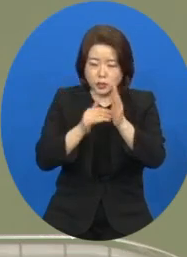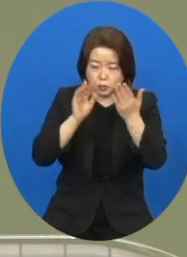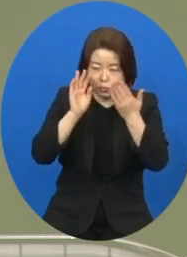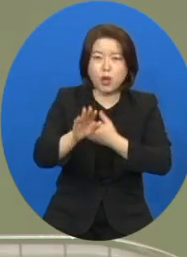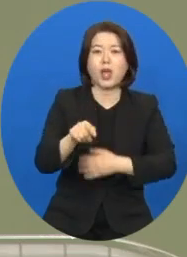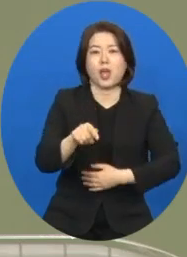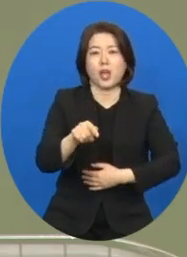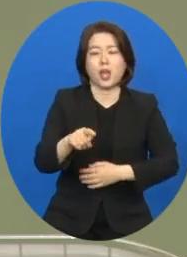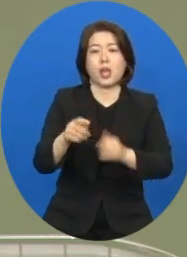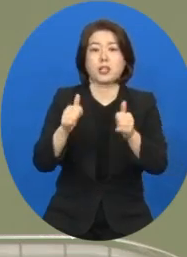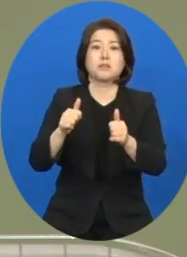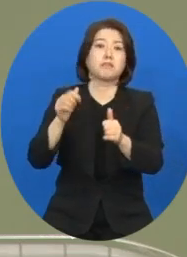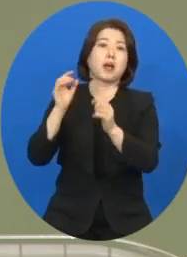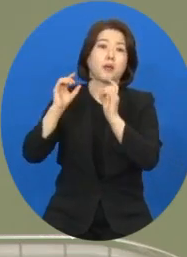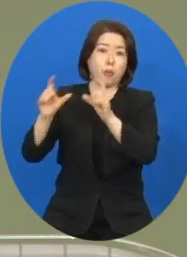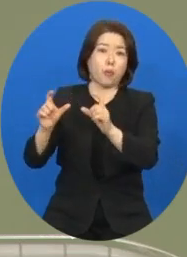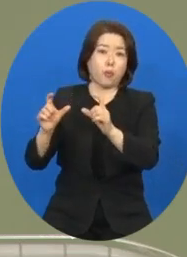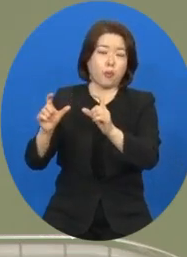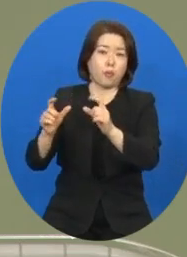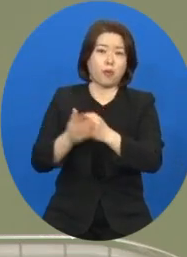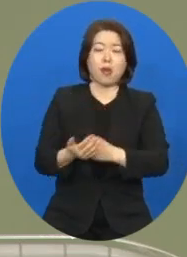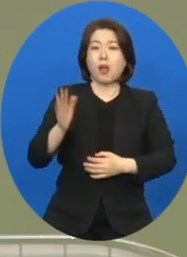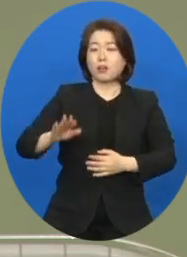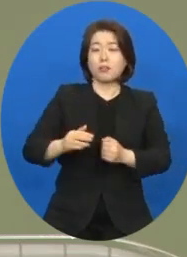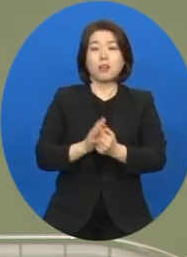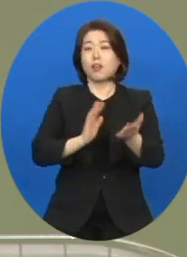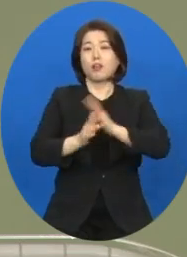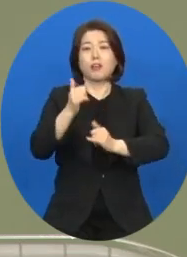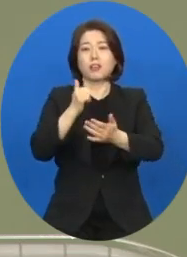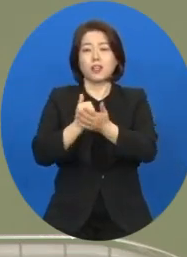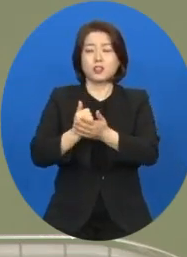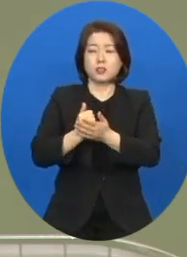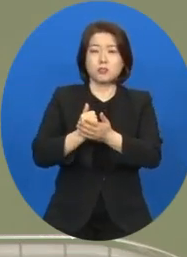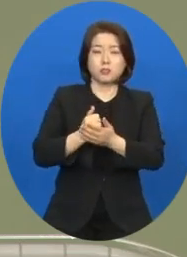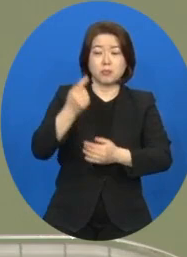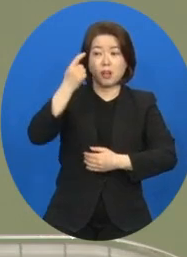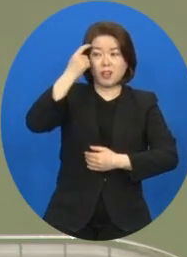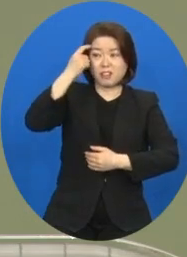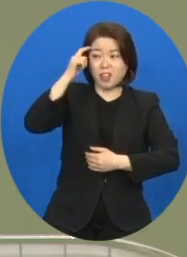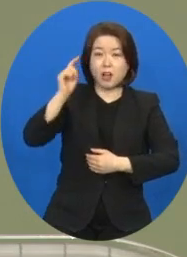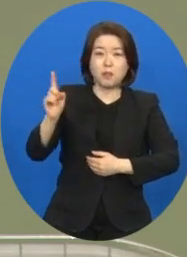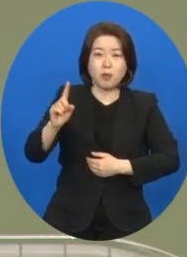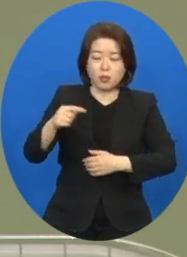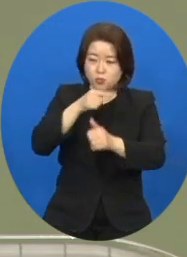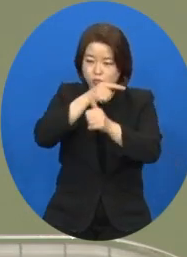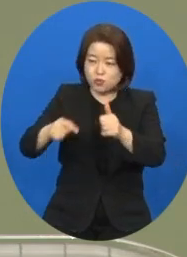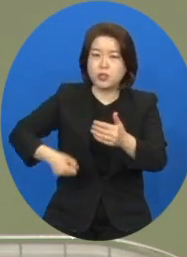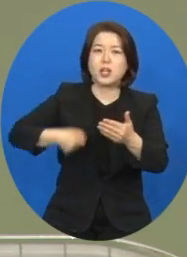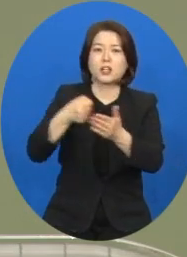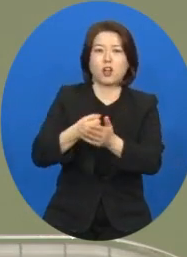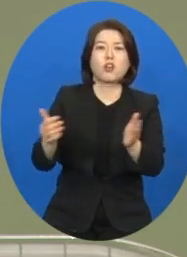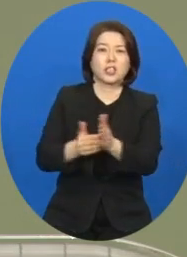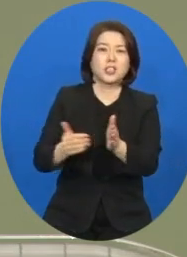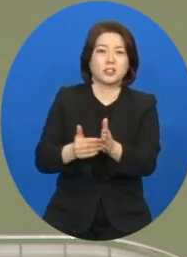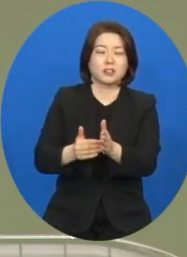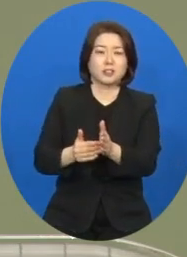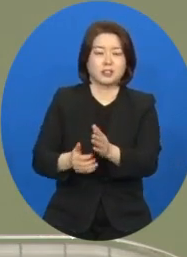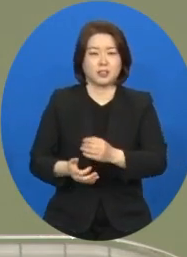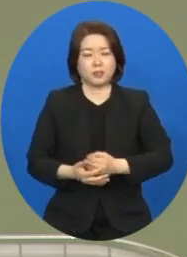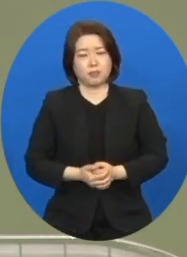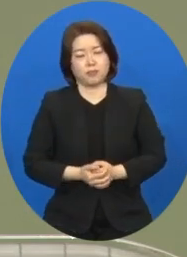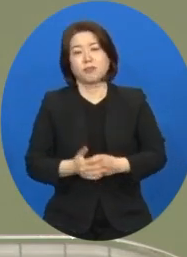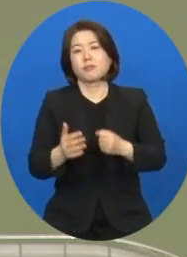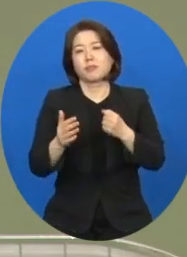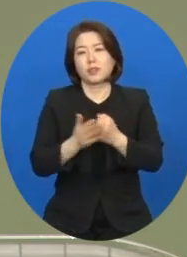되어 있습니다. 그런데 그들은 이미 예수님을 죽이기로 결정부터 했어요. 그래서